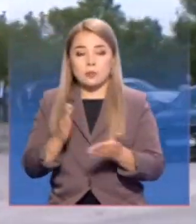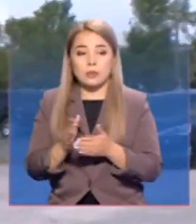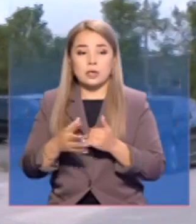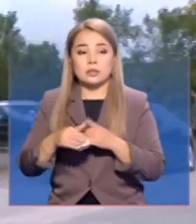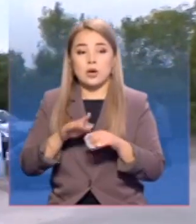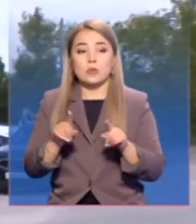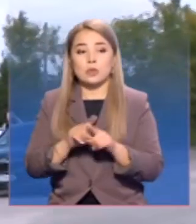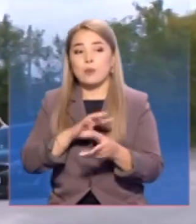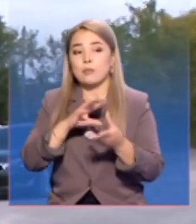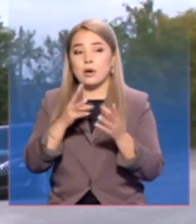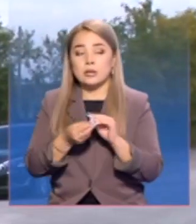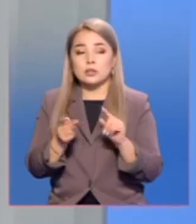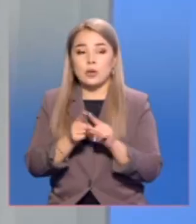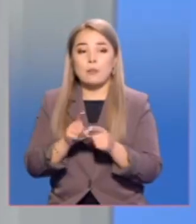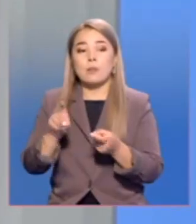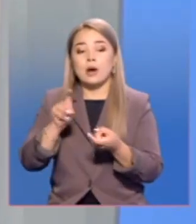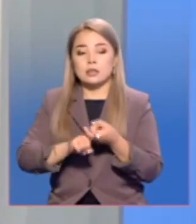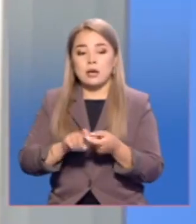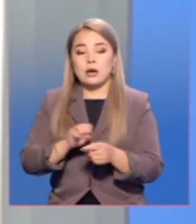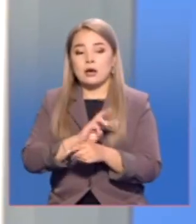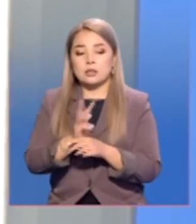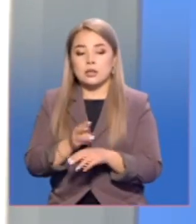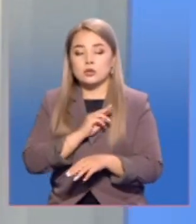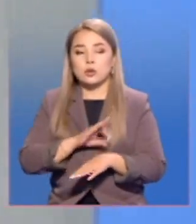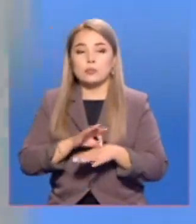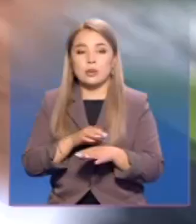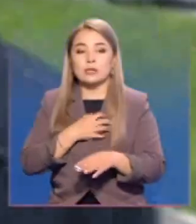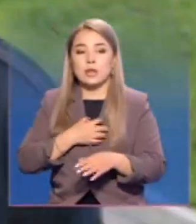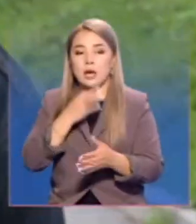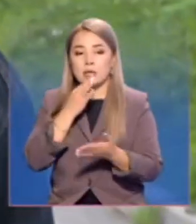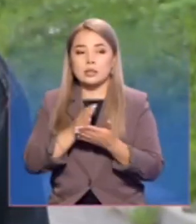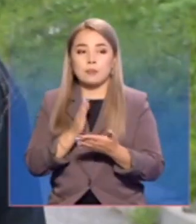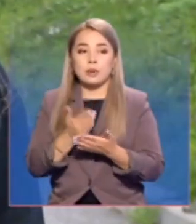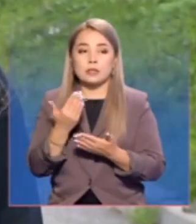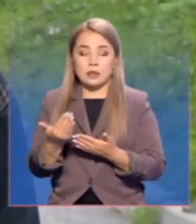Шалғайдағы ауылдардың барлығын дерлік байланыспен қамту қажеттілігі туды.